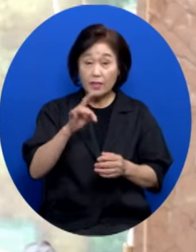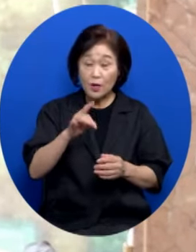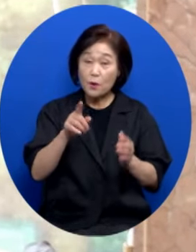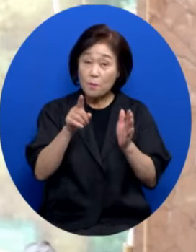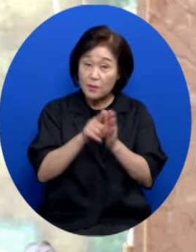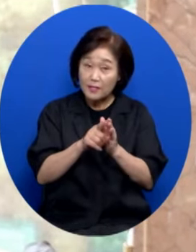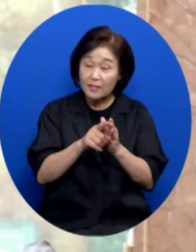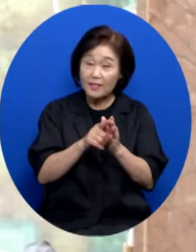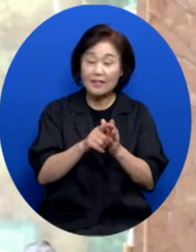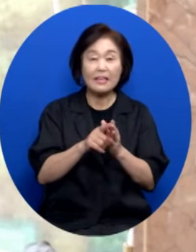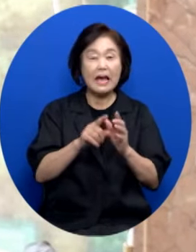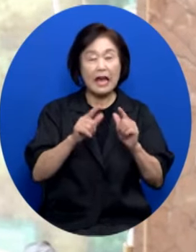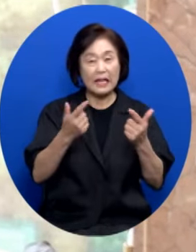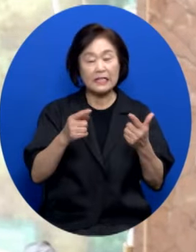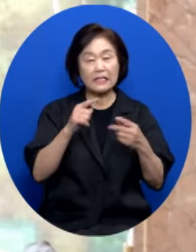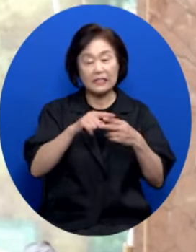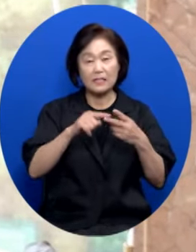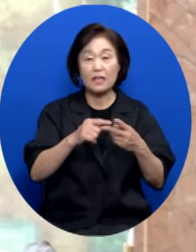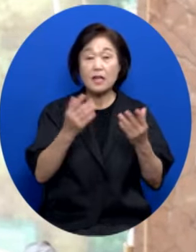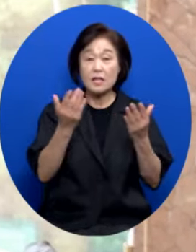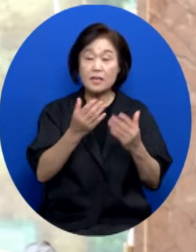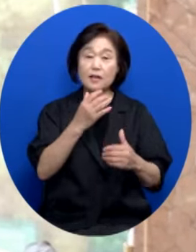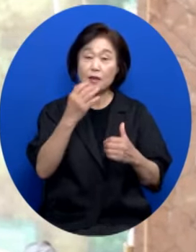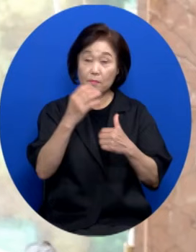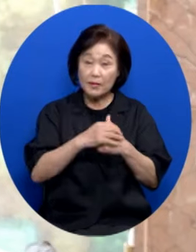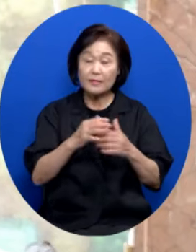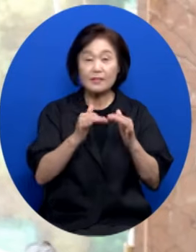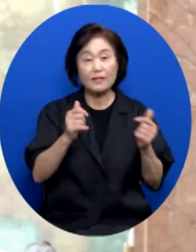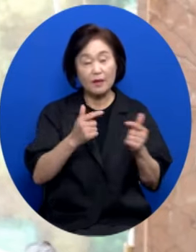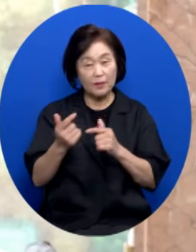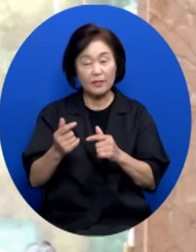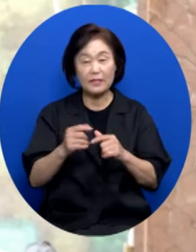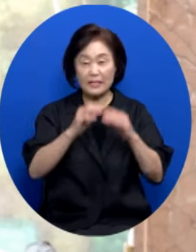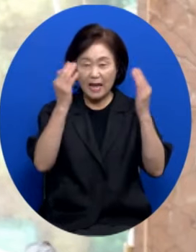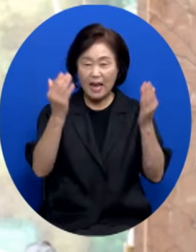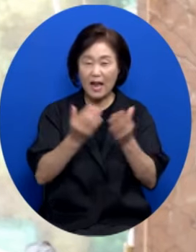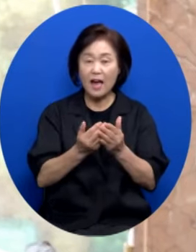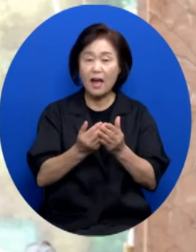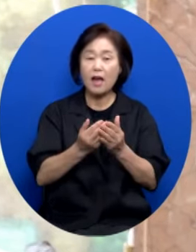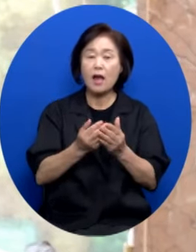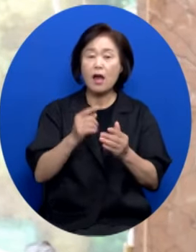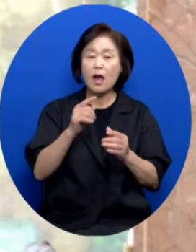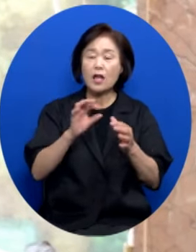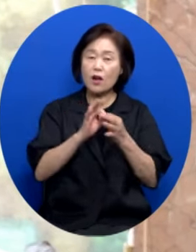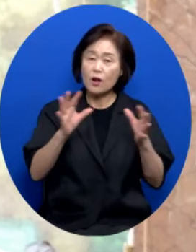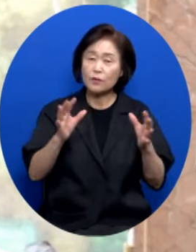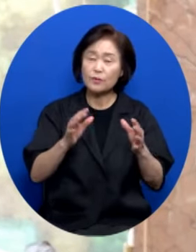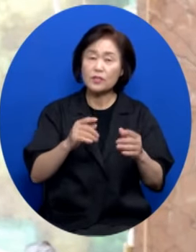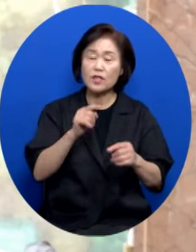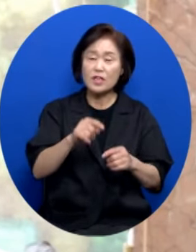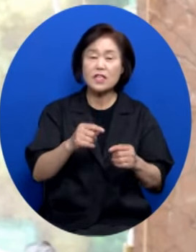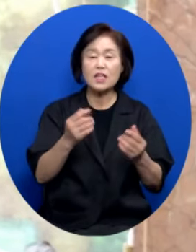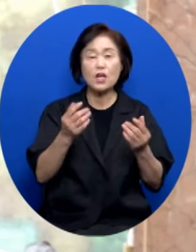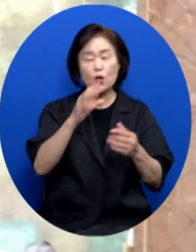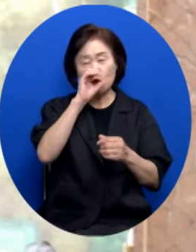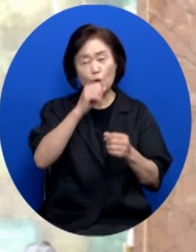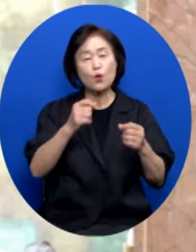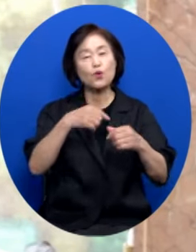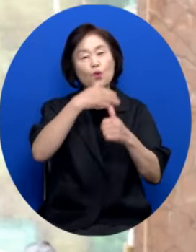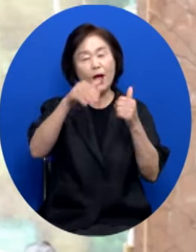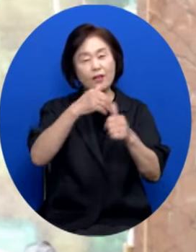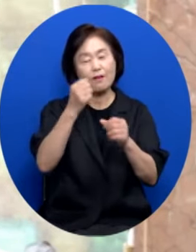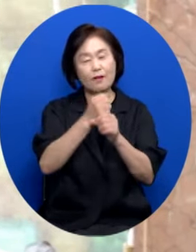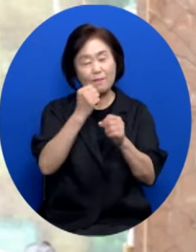있는 작은 달란트를 사용하고자 하는 열정이 있다면 그것을 참여할 수 있는 아주 좋은 환경이 이루어지고